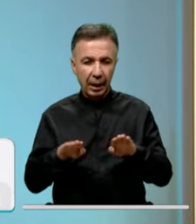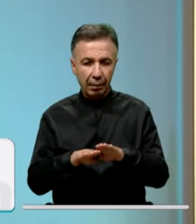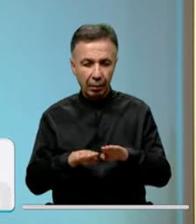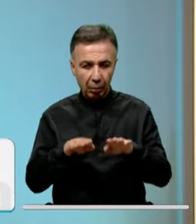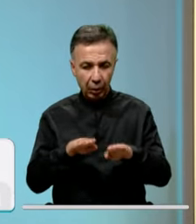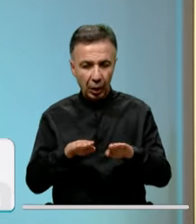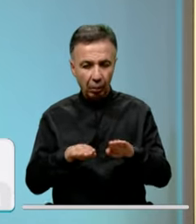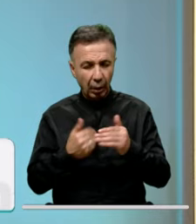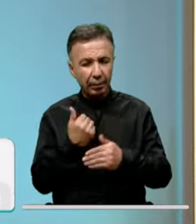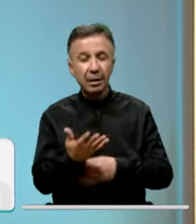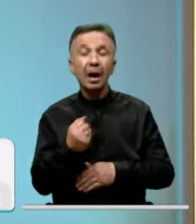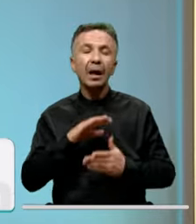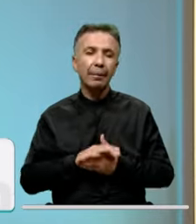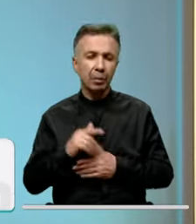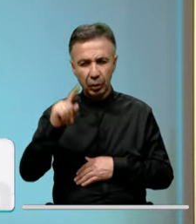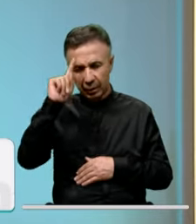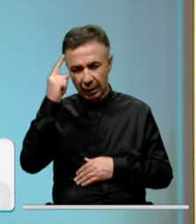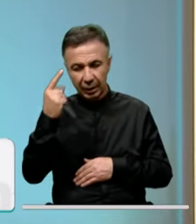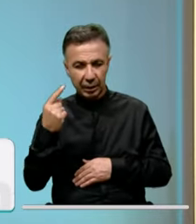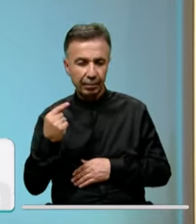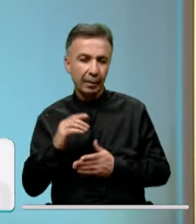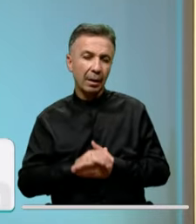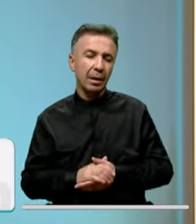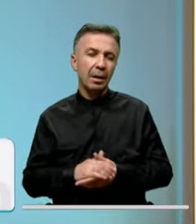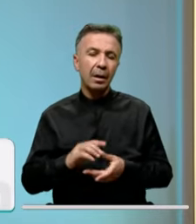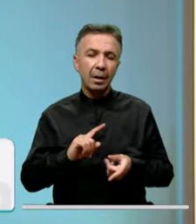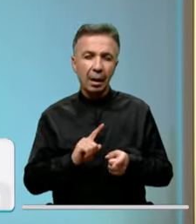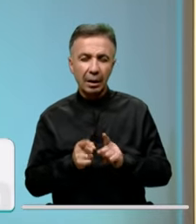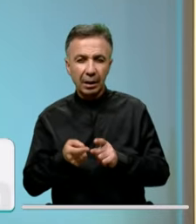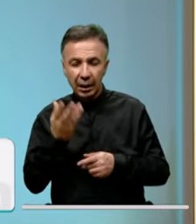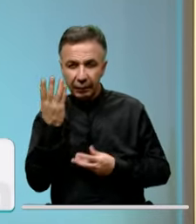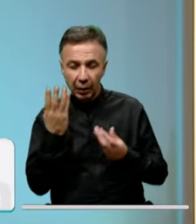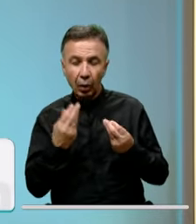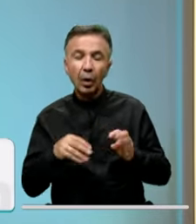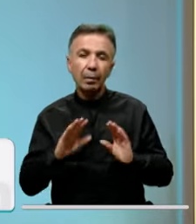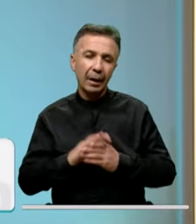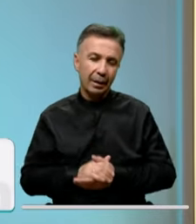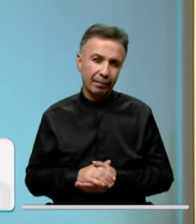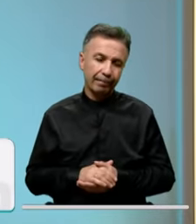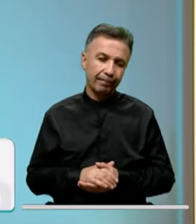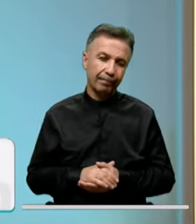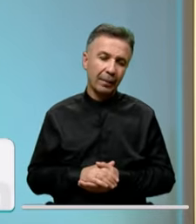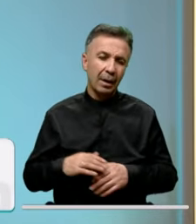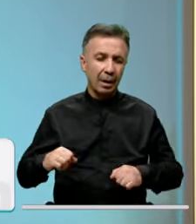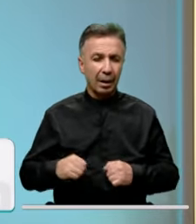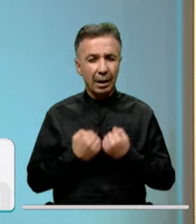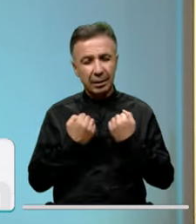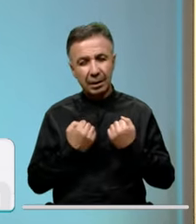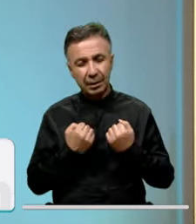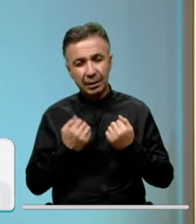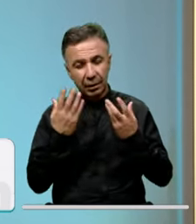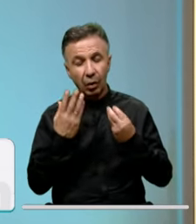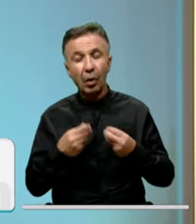alamaz. Bu sadece alternatifi olmayan, yani kazası ve benzeri